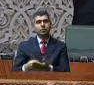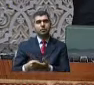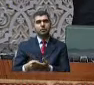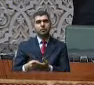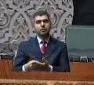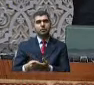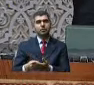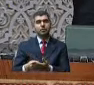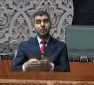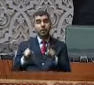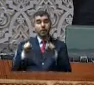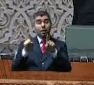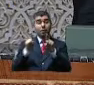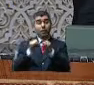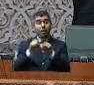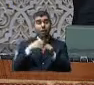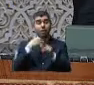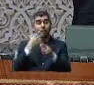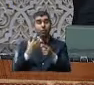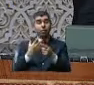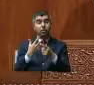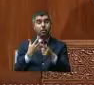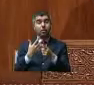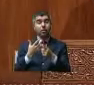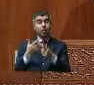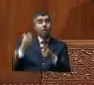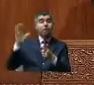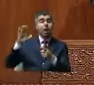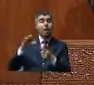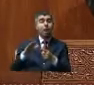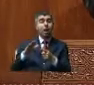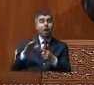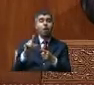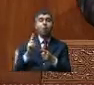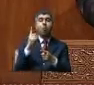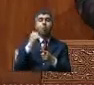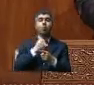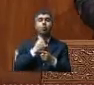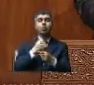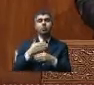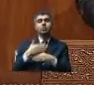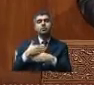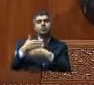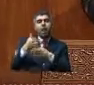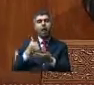راه ملي جينا لقينا هذا النظام في ازله بوحده.